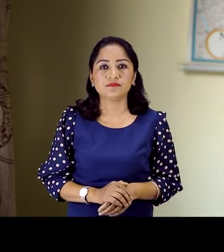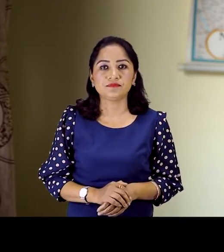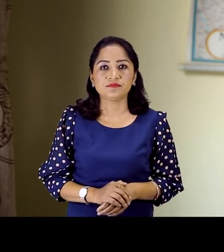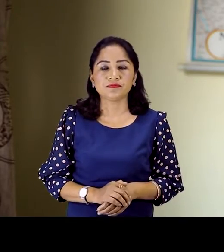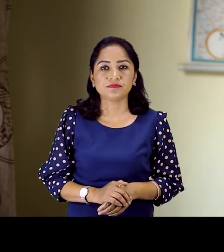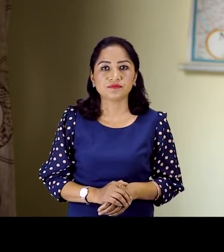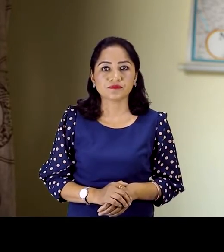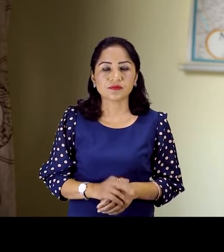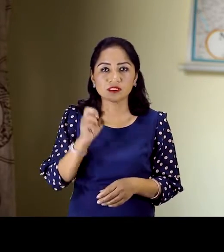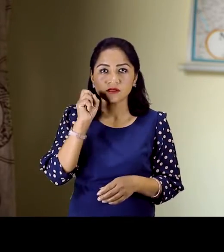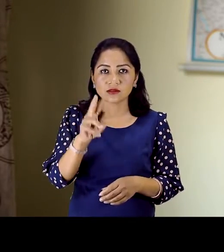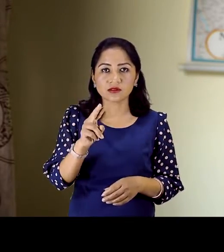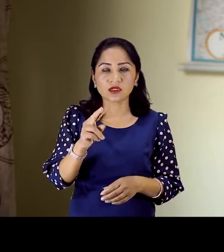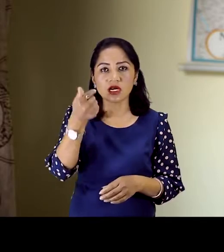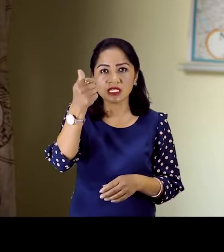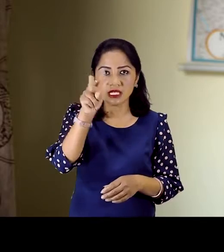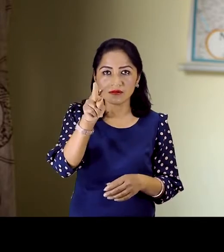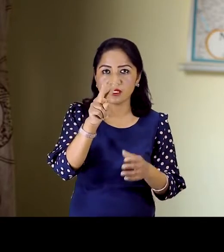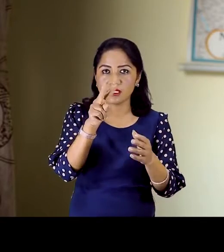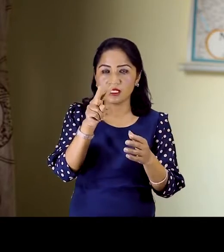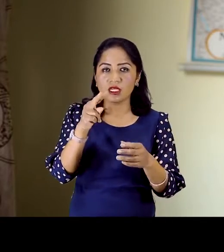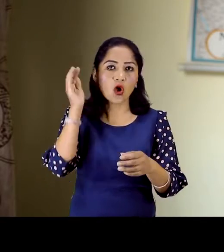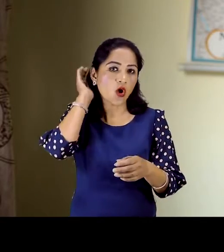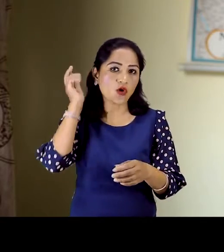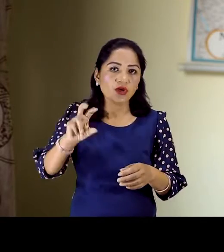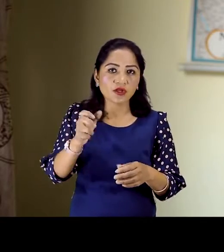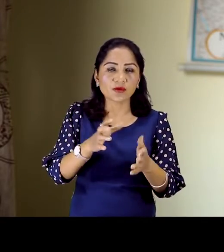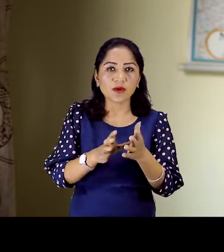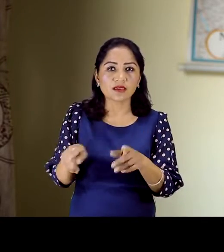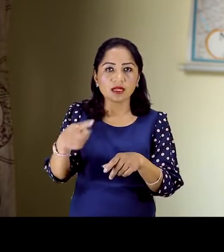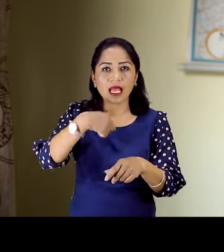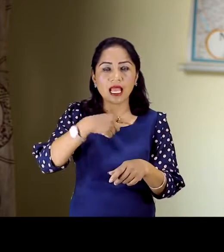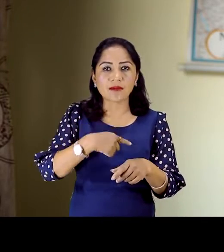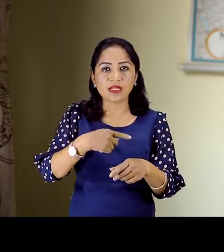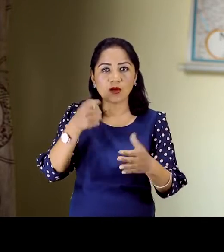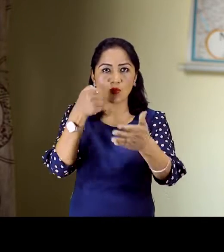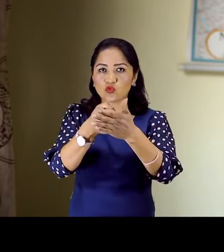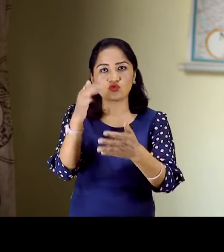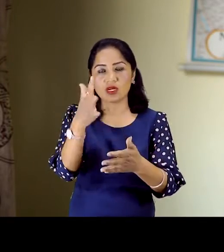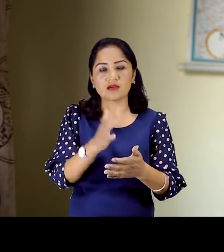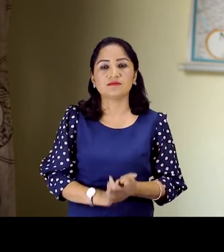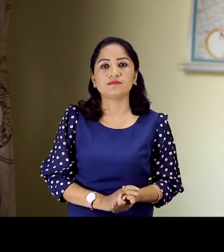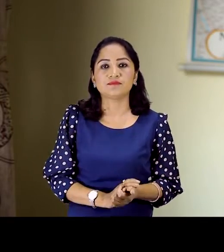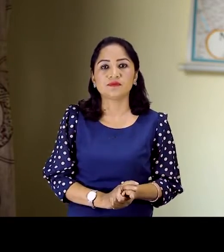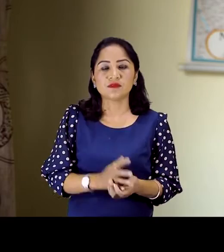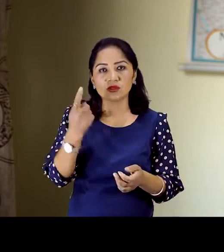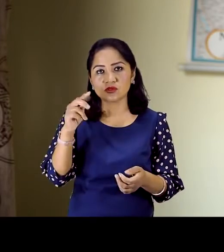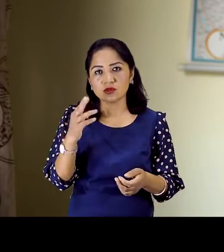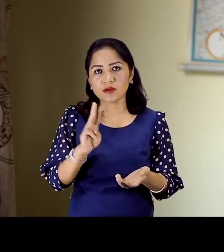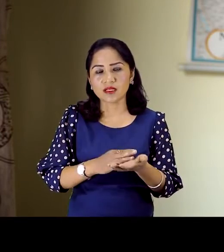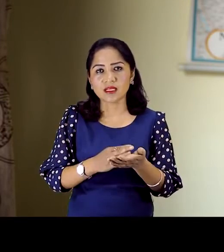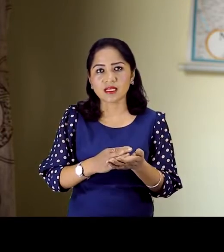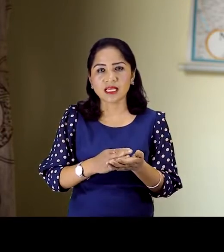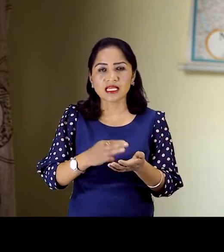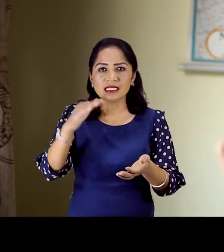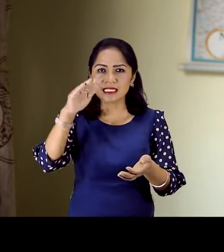अन्यों नहुन थेंगता होना कस्तो